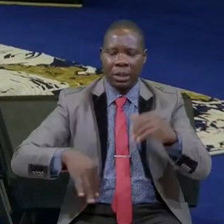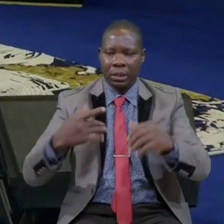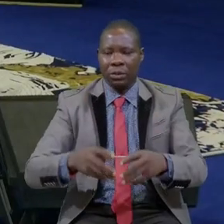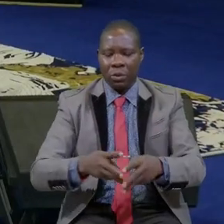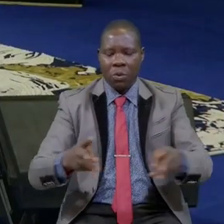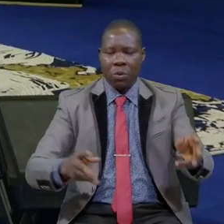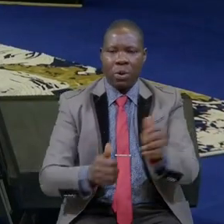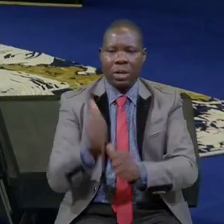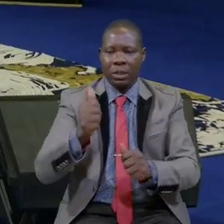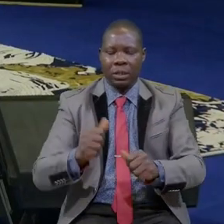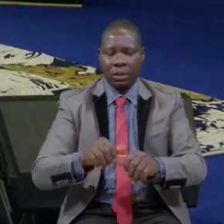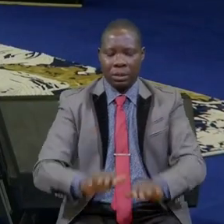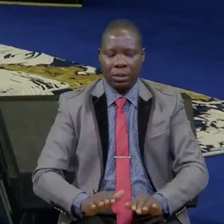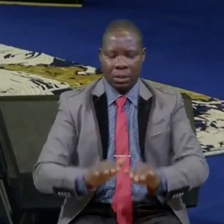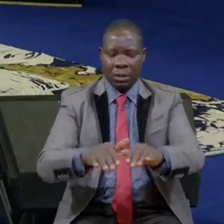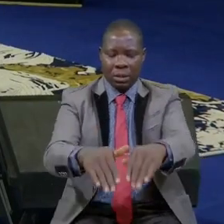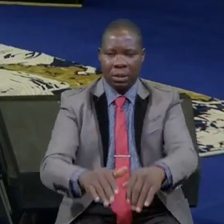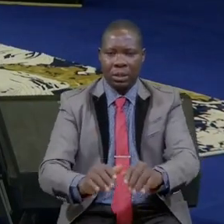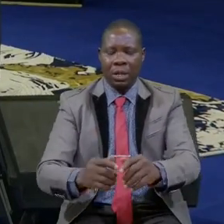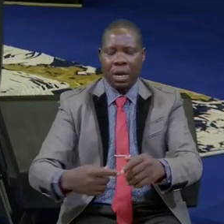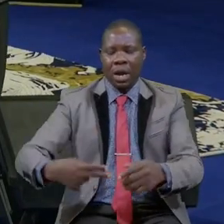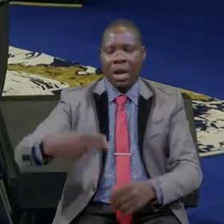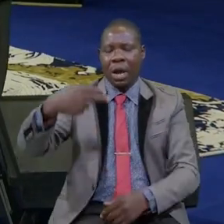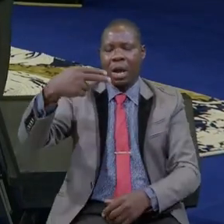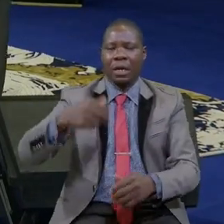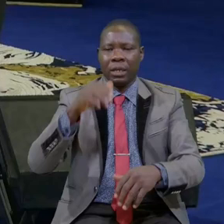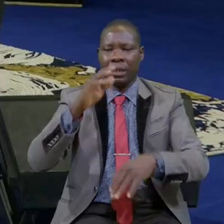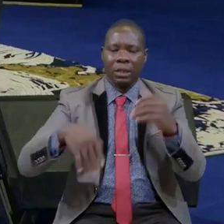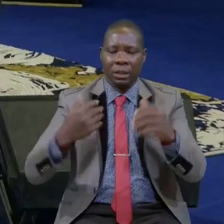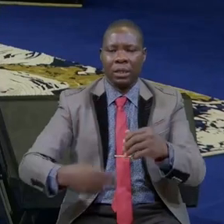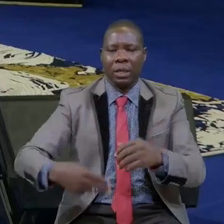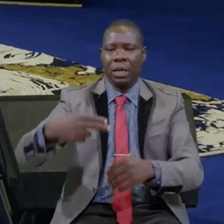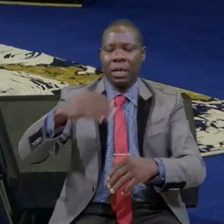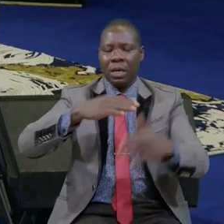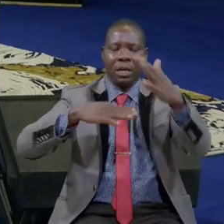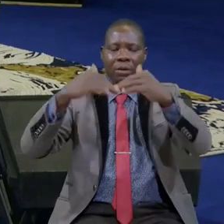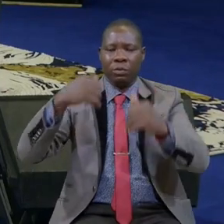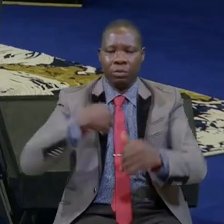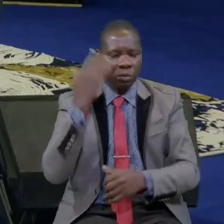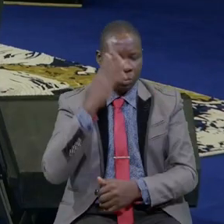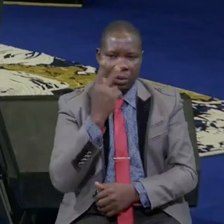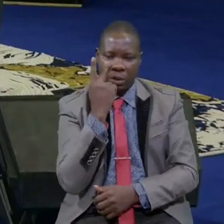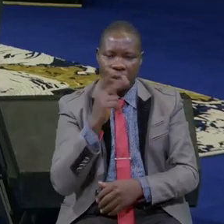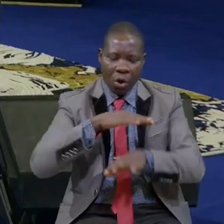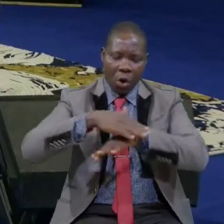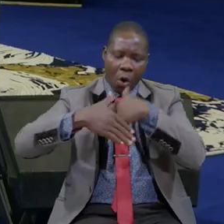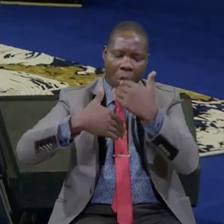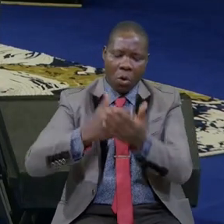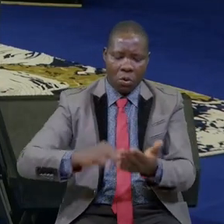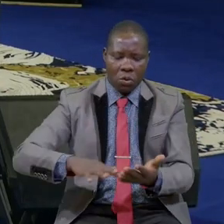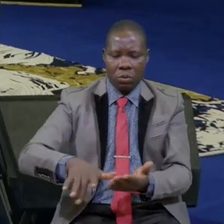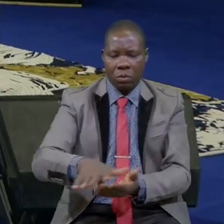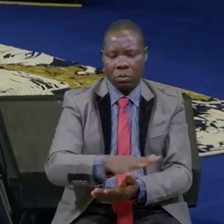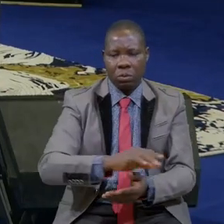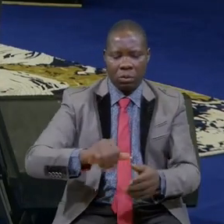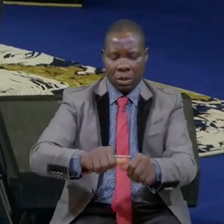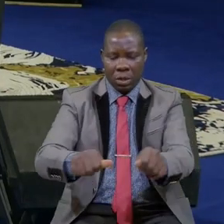plus élevée que les cieux. Nous allons donc considérer tous ces domaines et ta